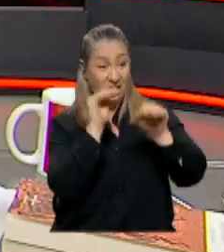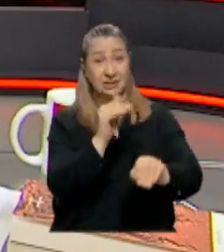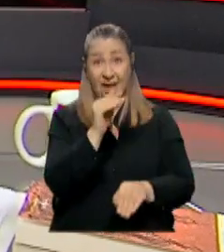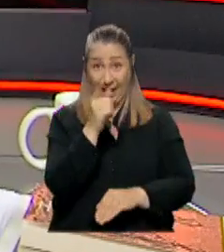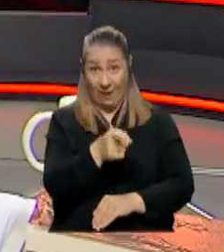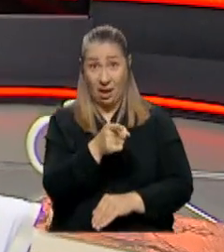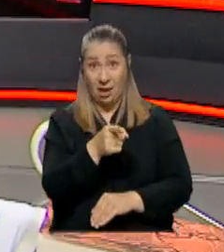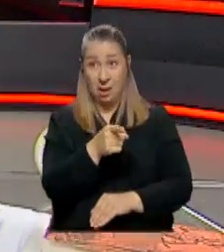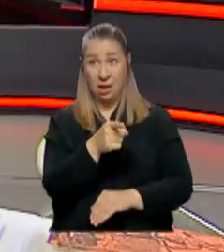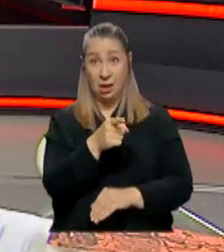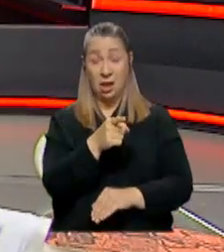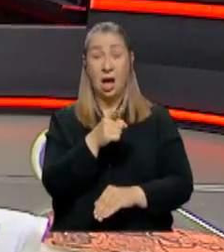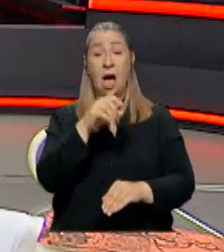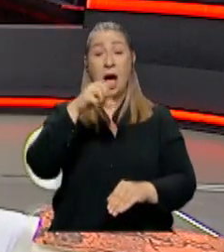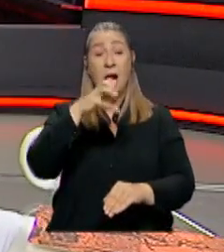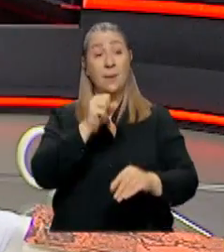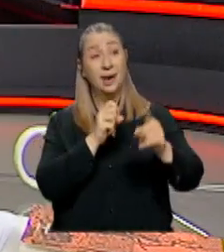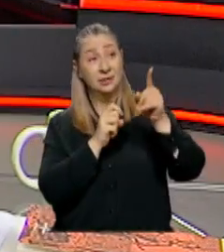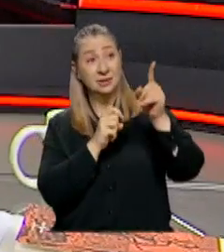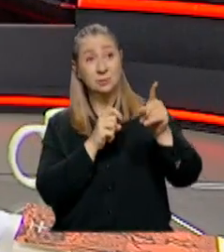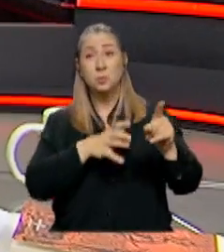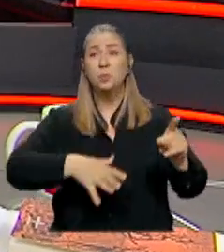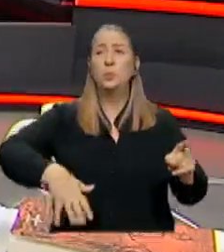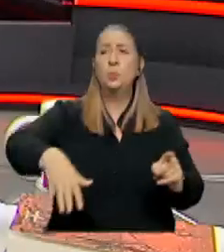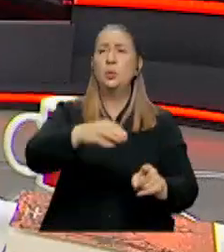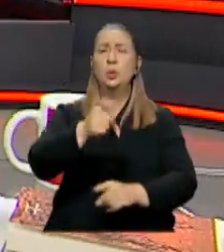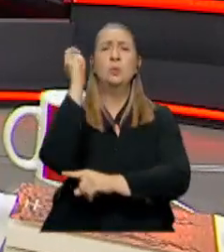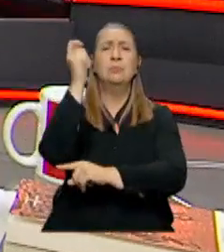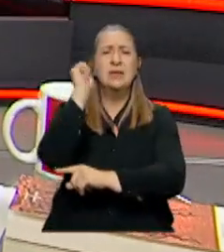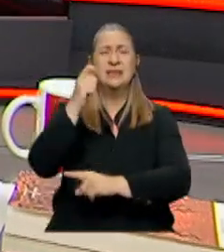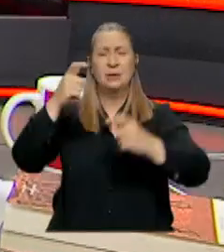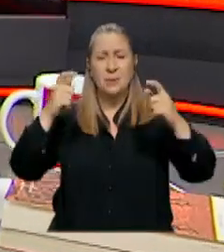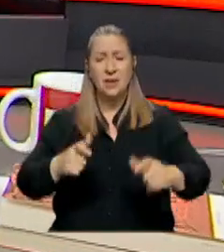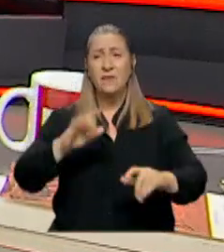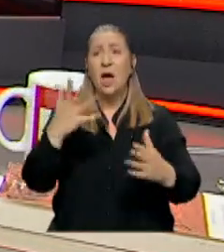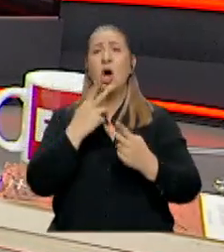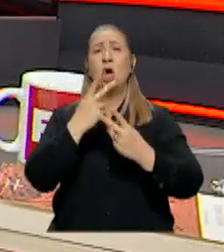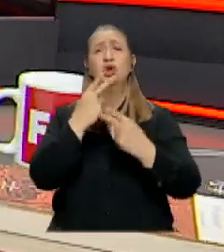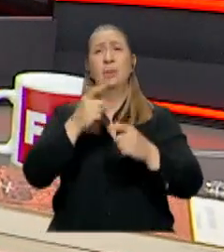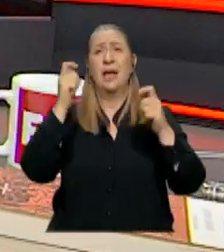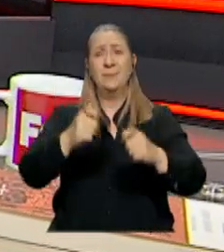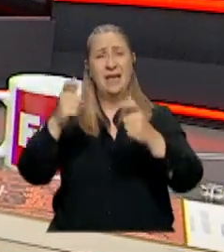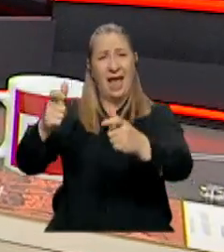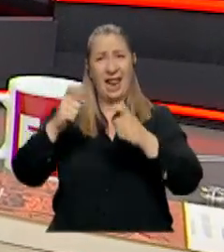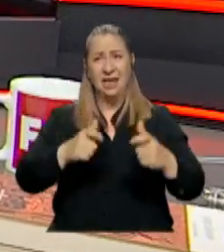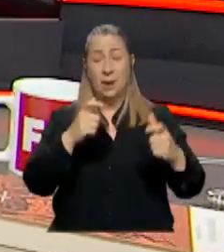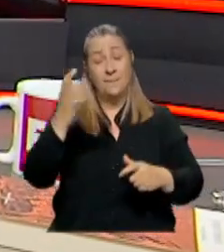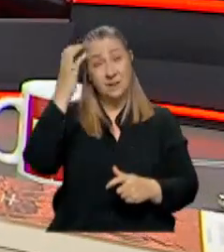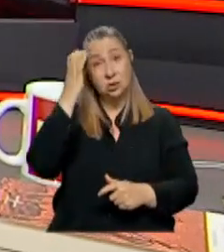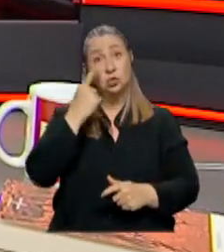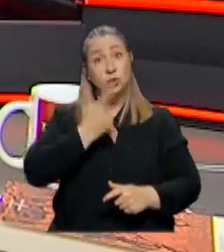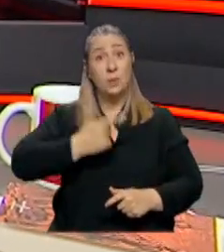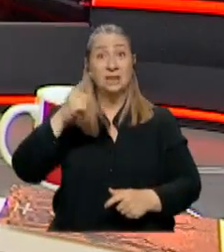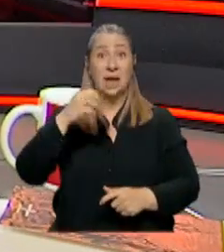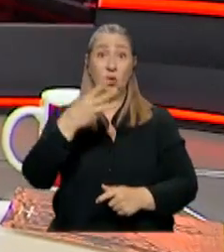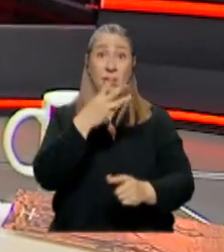destekleme, AK Parti'nin bütün miting meydanlarında ya da konuşma yaptıkları yerlerde, başta Cumhurbaşkanı